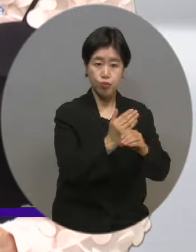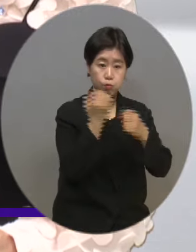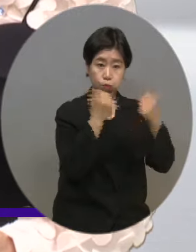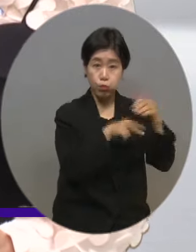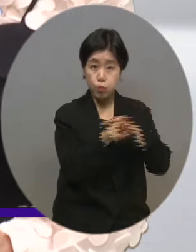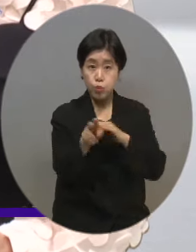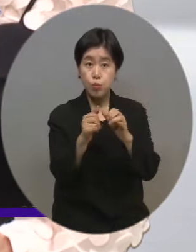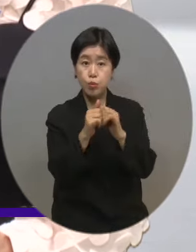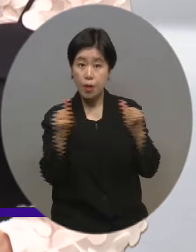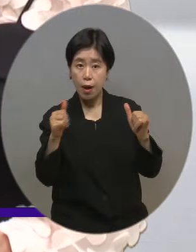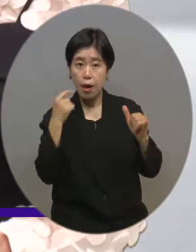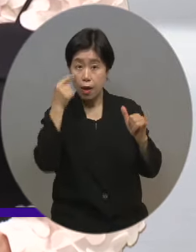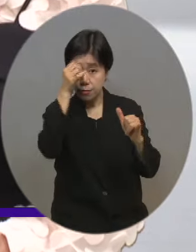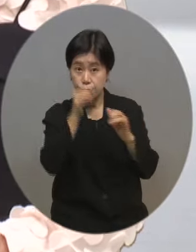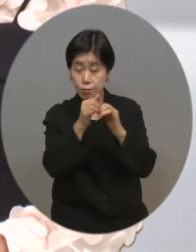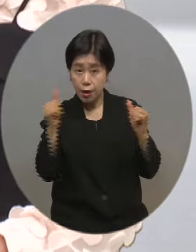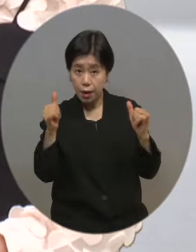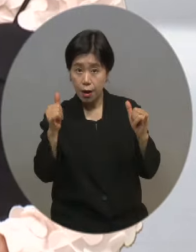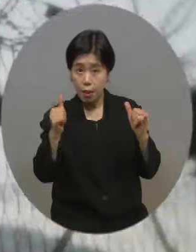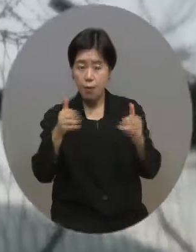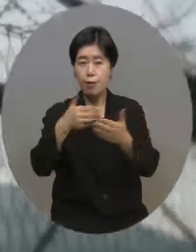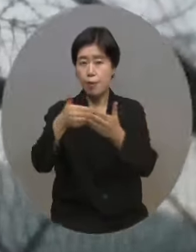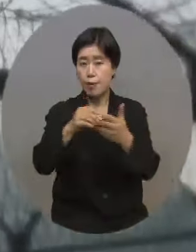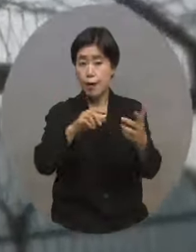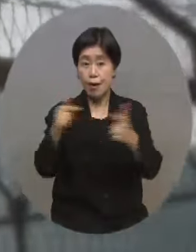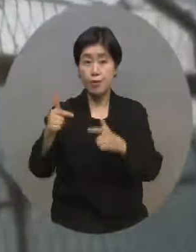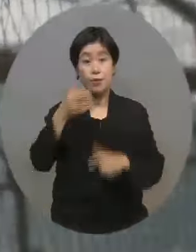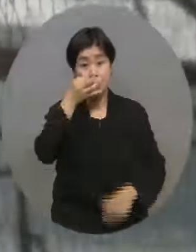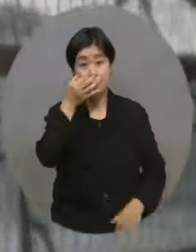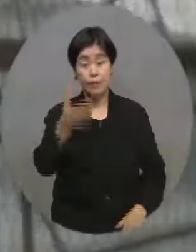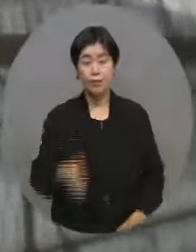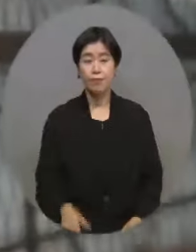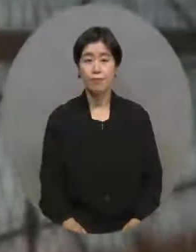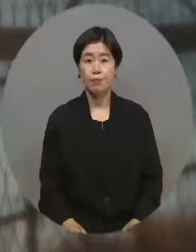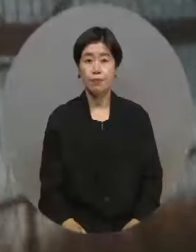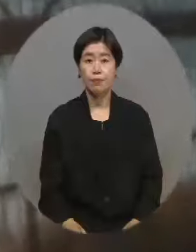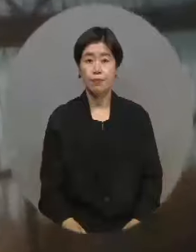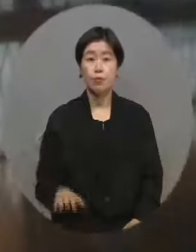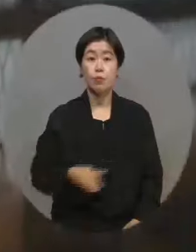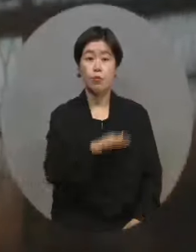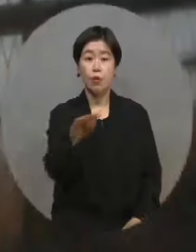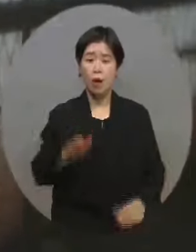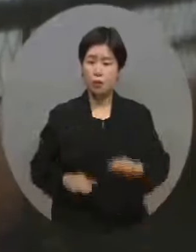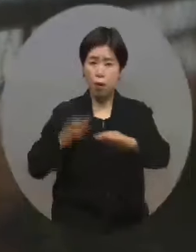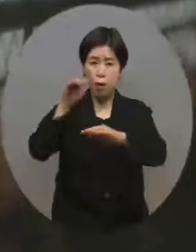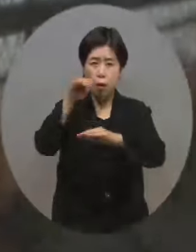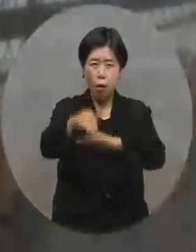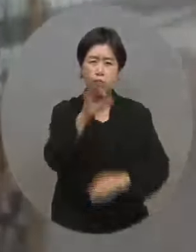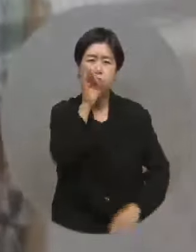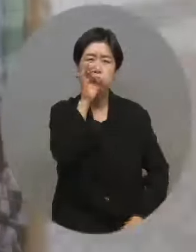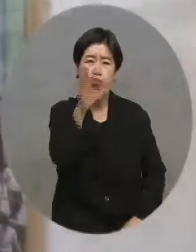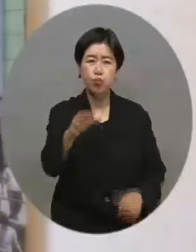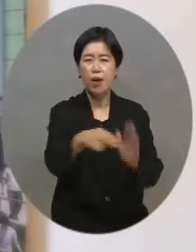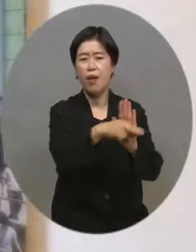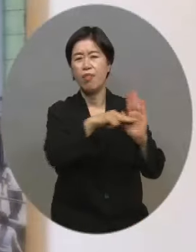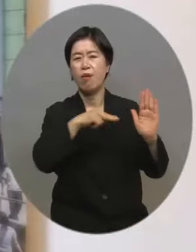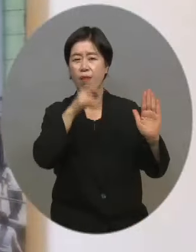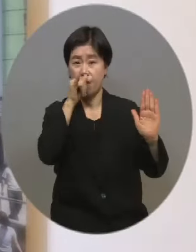과정을 담은 작품이 있는 현장을 소개합니다. 우리가 넘을 수 없는 선.